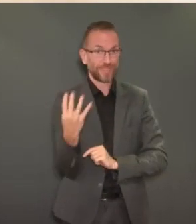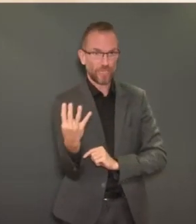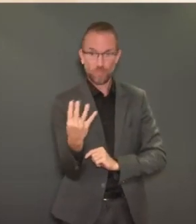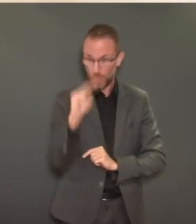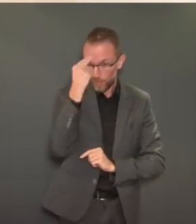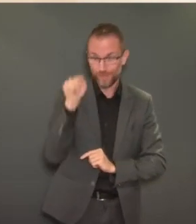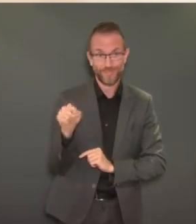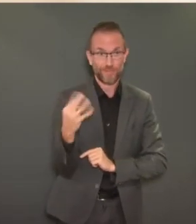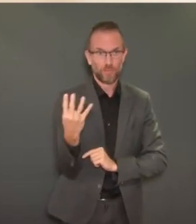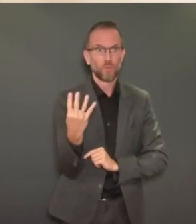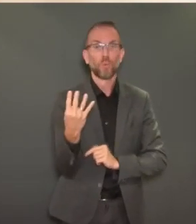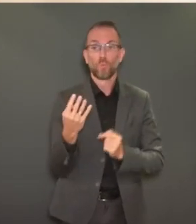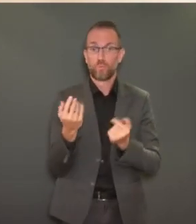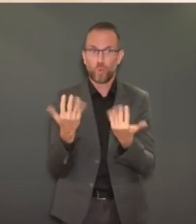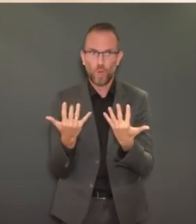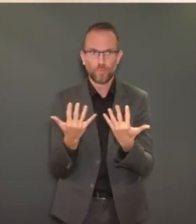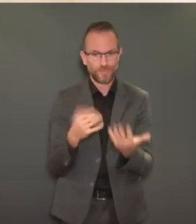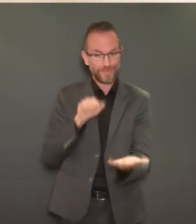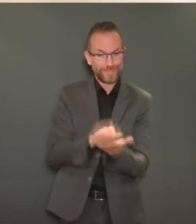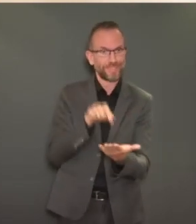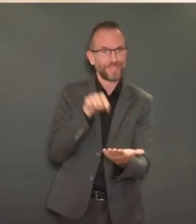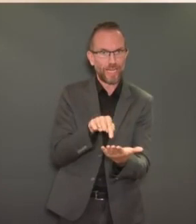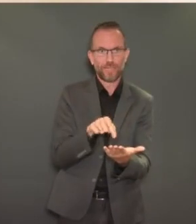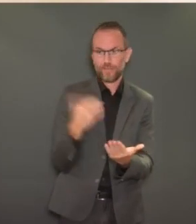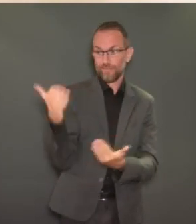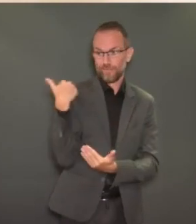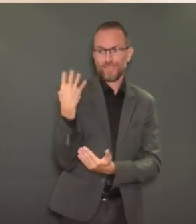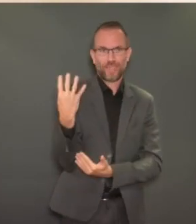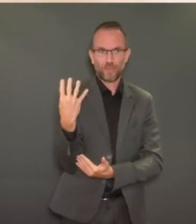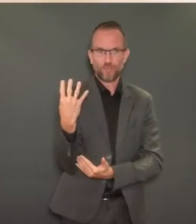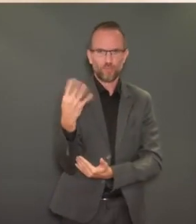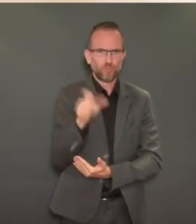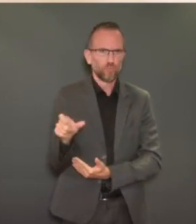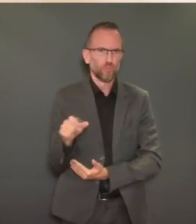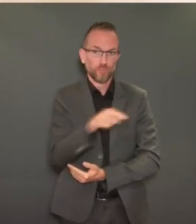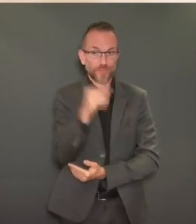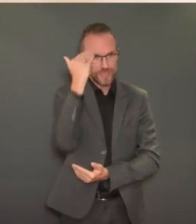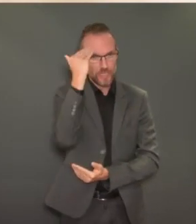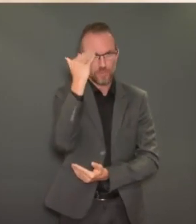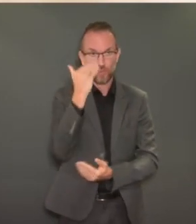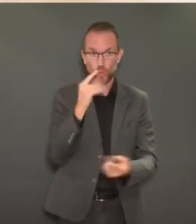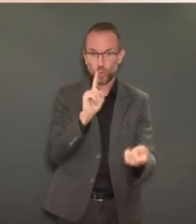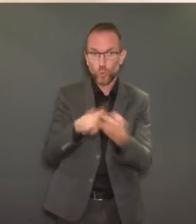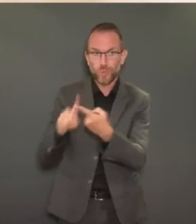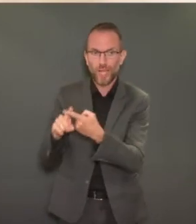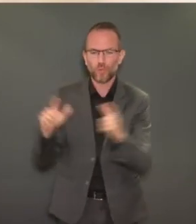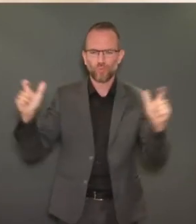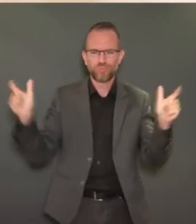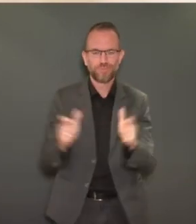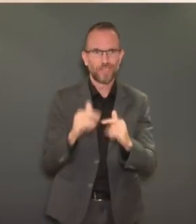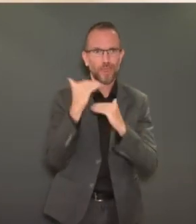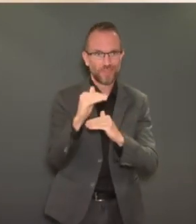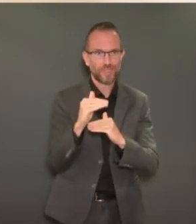pourquoi on avait mis en œuvre ces mesures la semaine passée, c'était pour limiter au maximum le nombre de contacts interpersonnels que nous